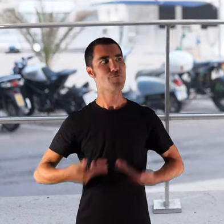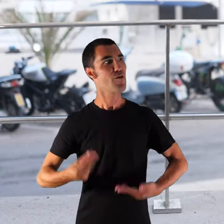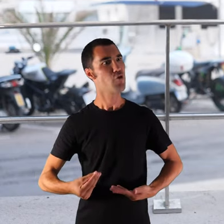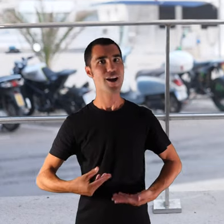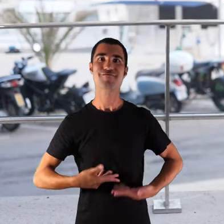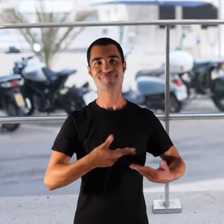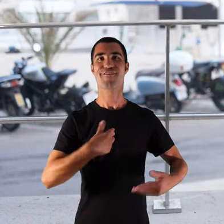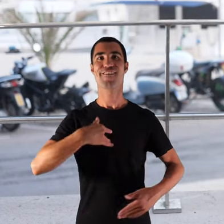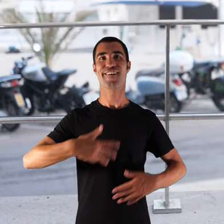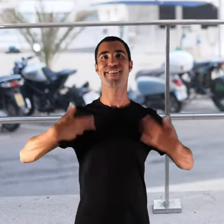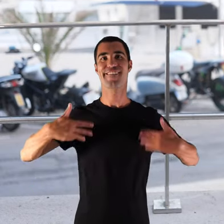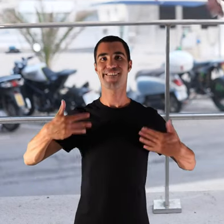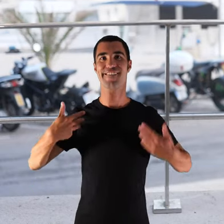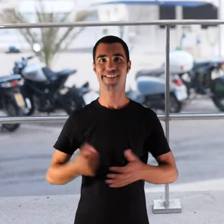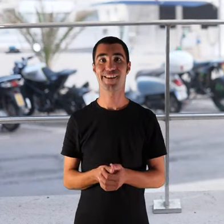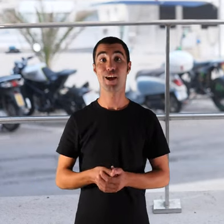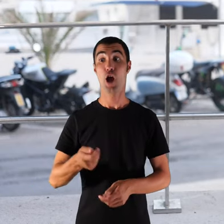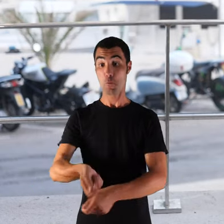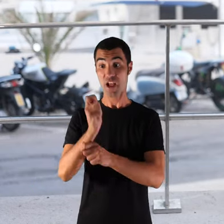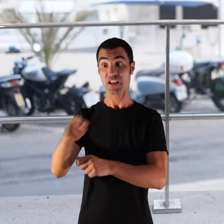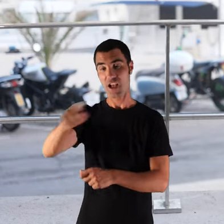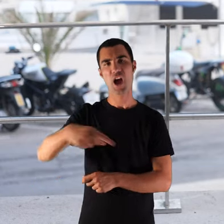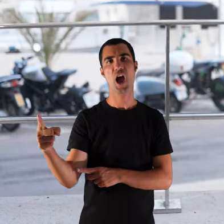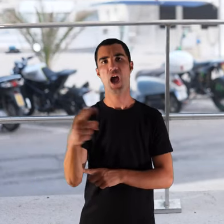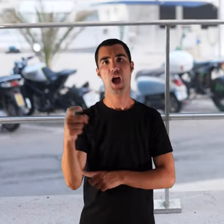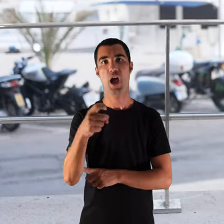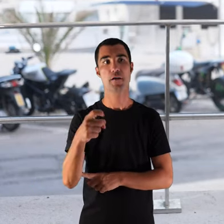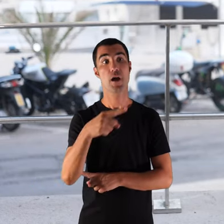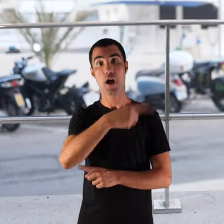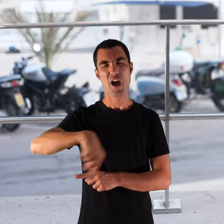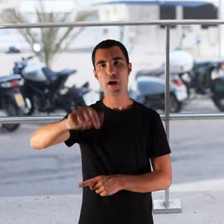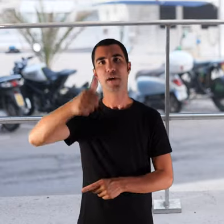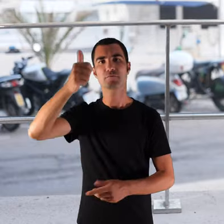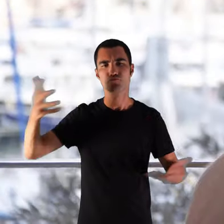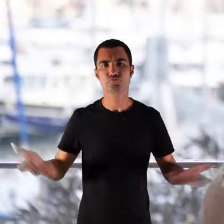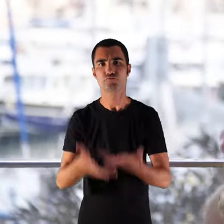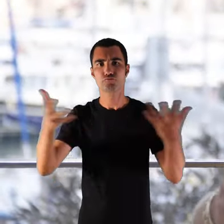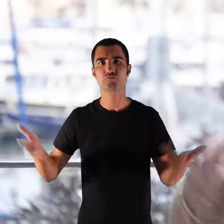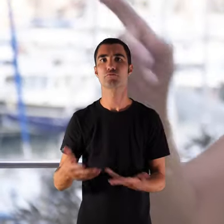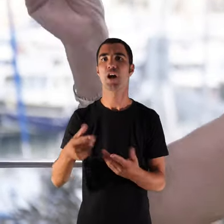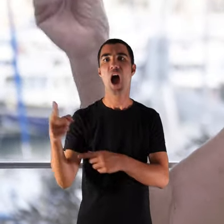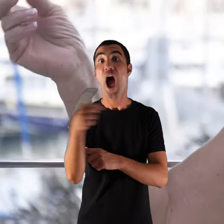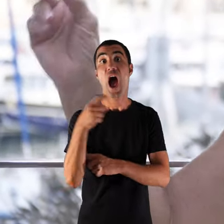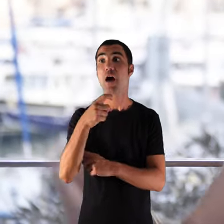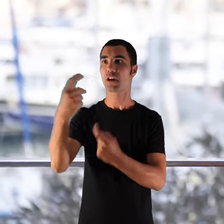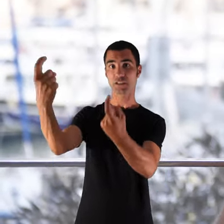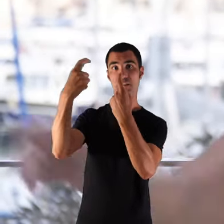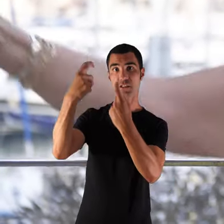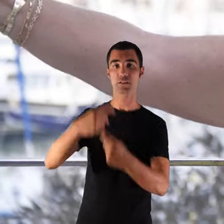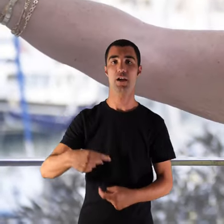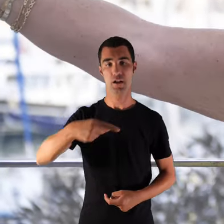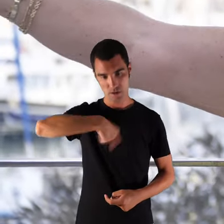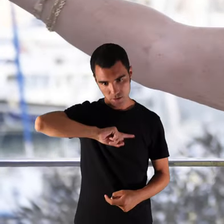venien a les barques que pescaven gamba, perquè hi van ser els promotors que van venir aquí a ensenyar la gamba. Els diumenges anàvem a